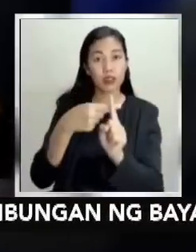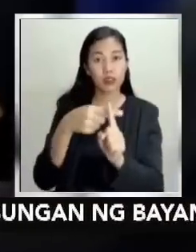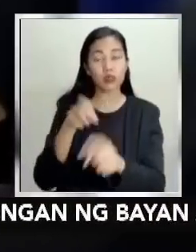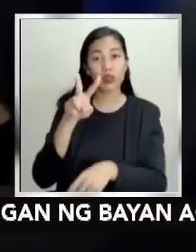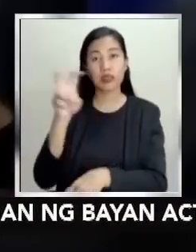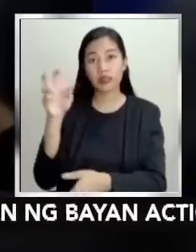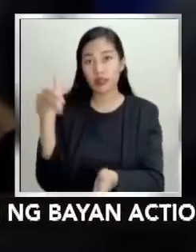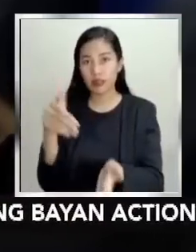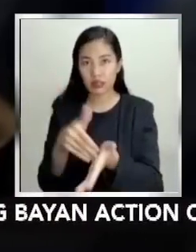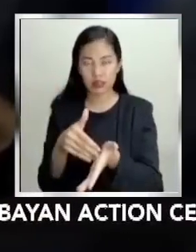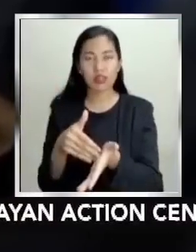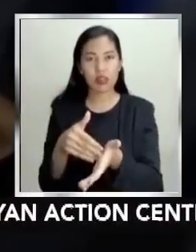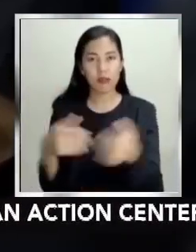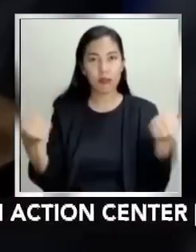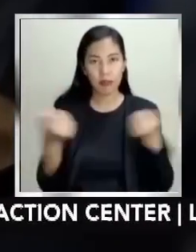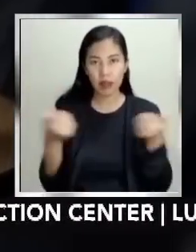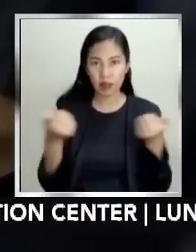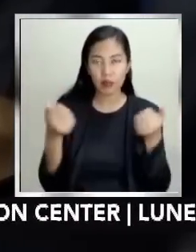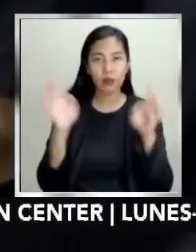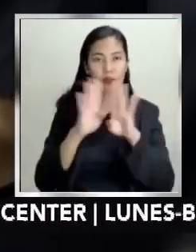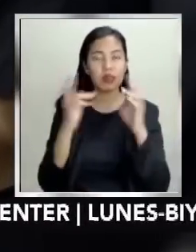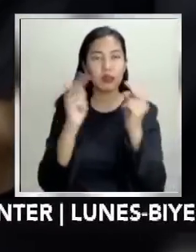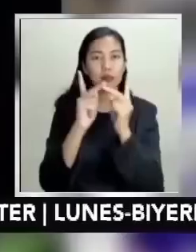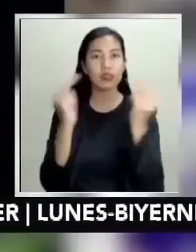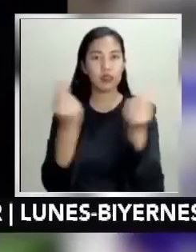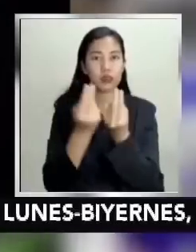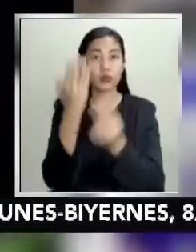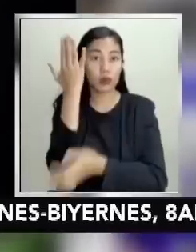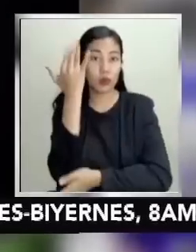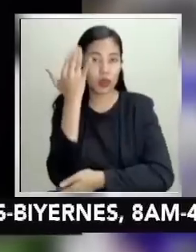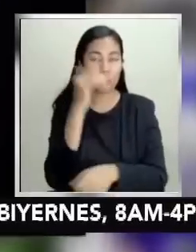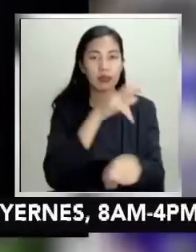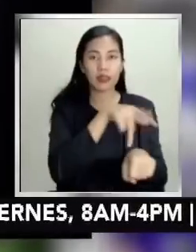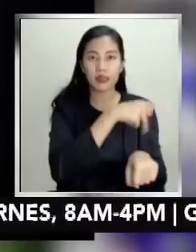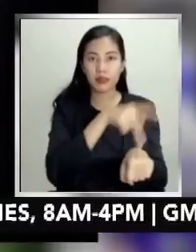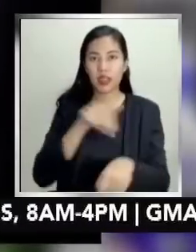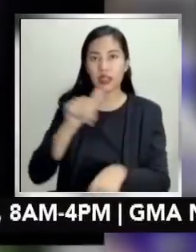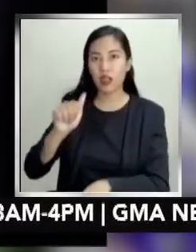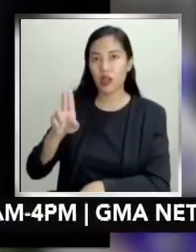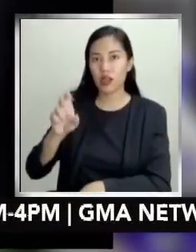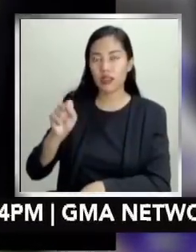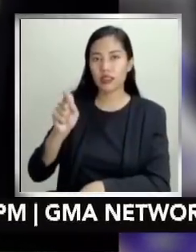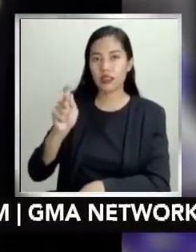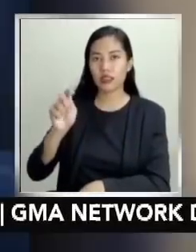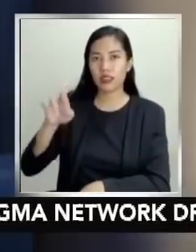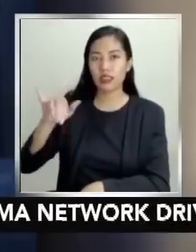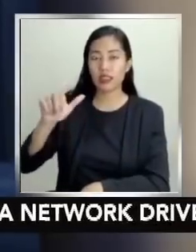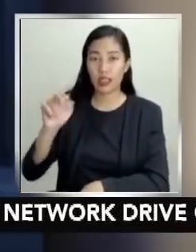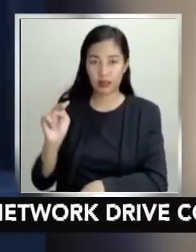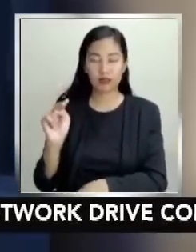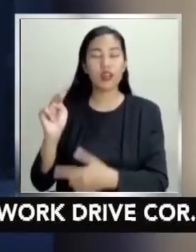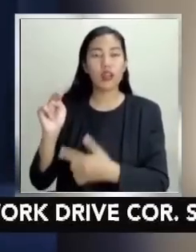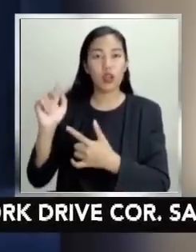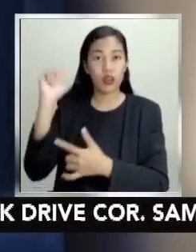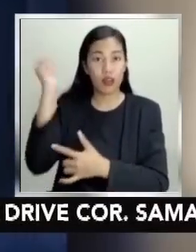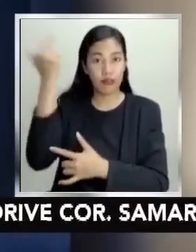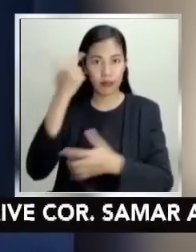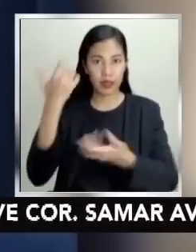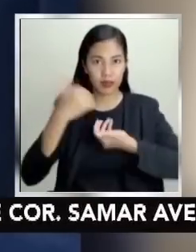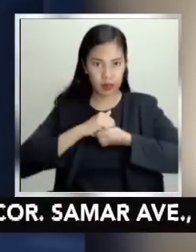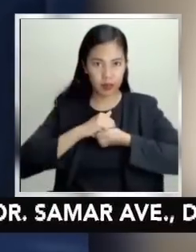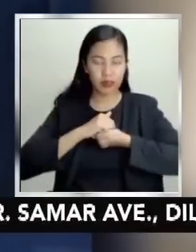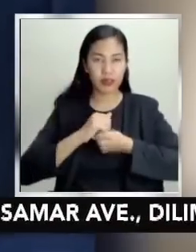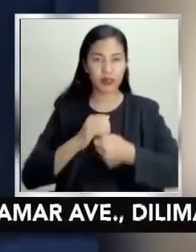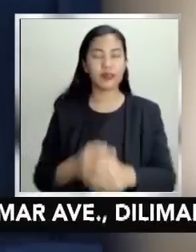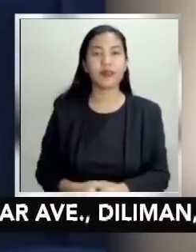Bunga yan ng partnership ng Philippine at Austrian government na win-win solution daw para sa parehong bansa ayon kay Austrian Ambassador to the Philippines,